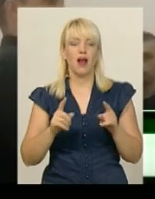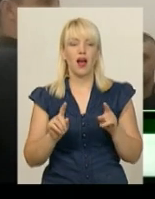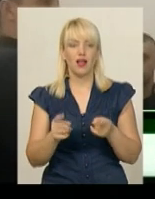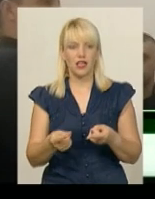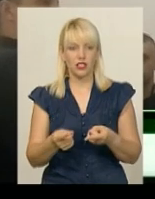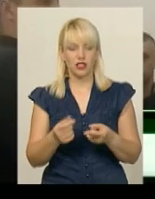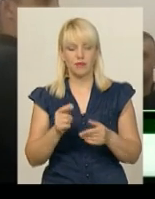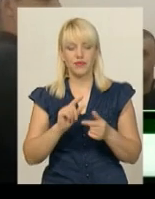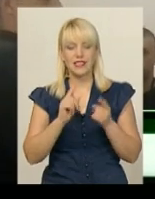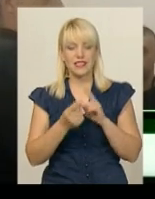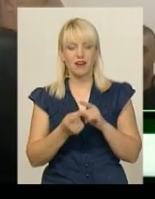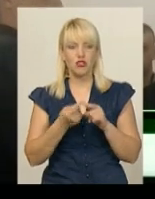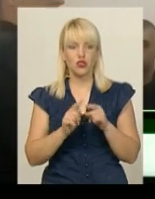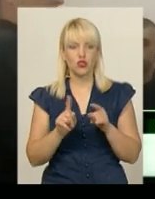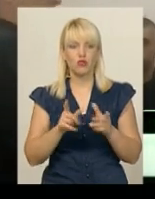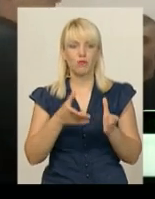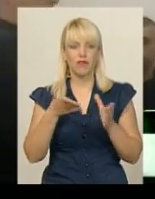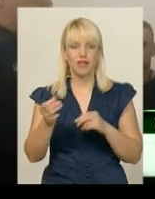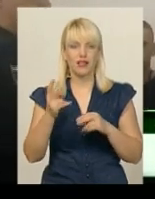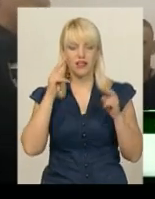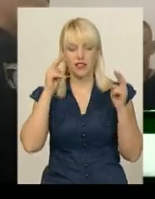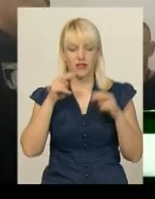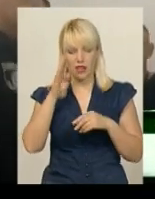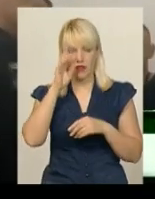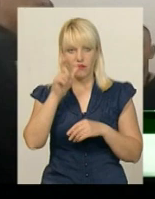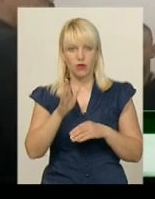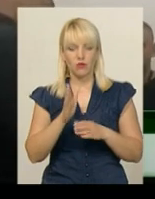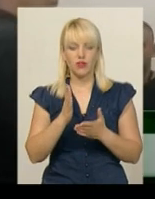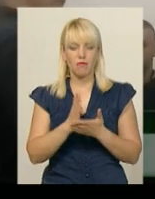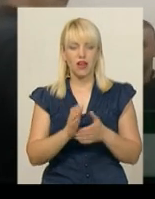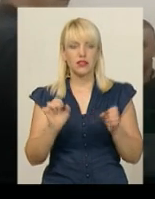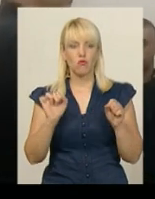замість того, щоб впливати на свідків, він буде мати